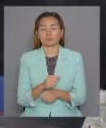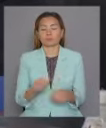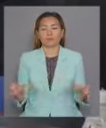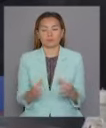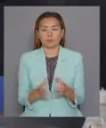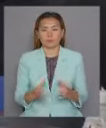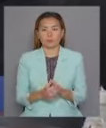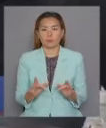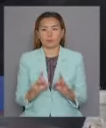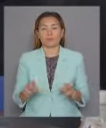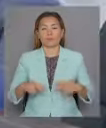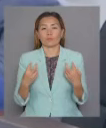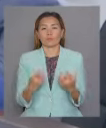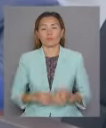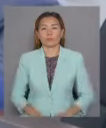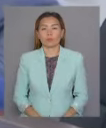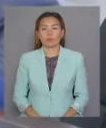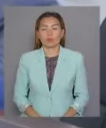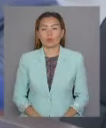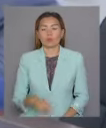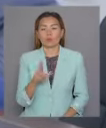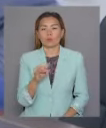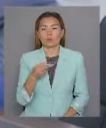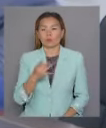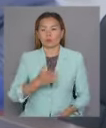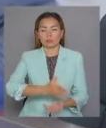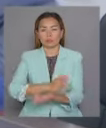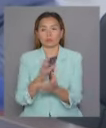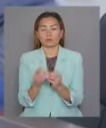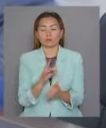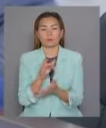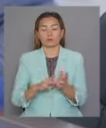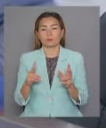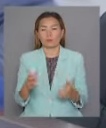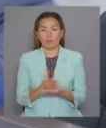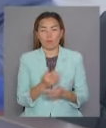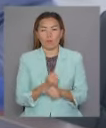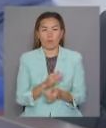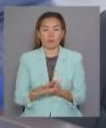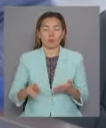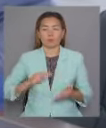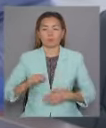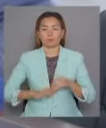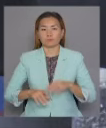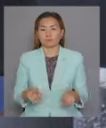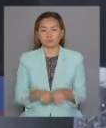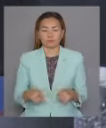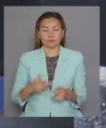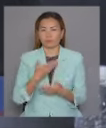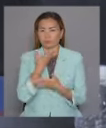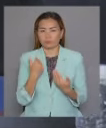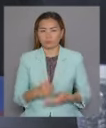компанией, говорят мажилисмены. А Кульсары хоть и имеет статус города, но канализационные очистные сооружения